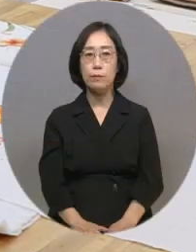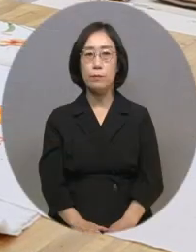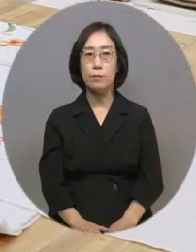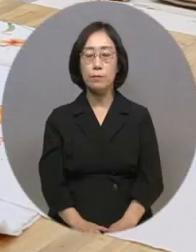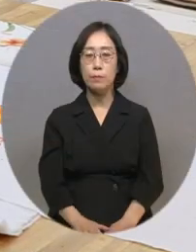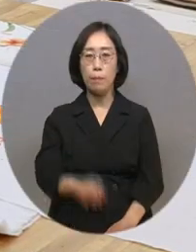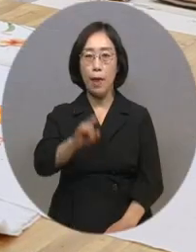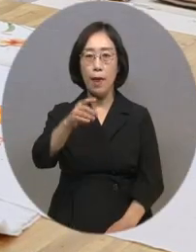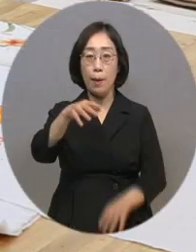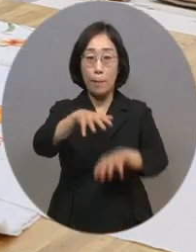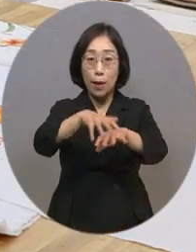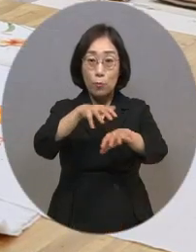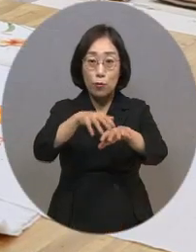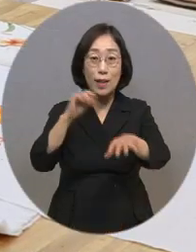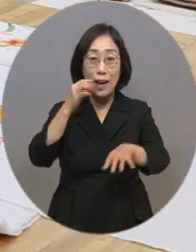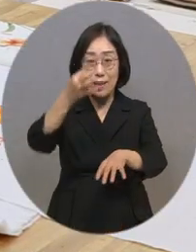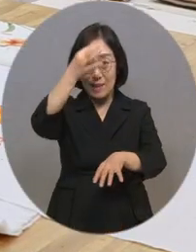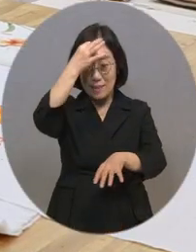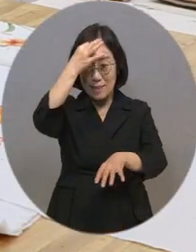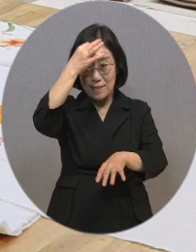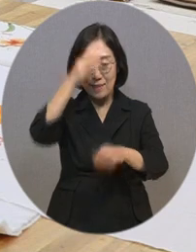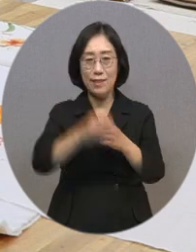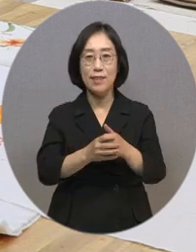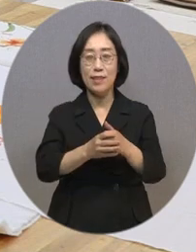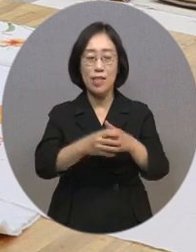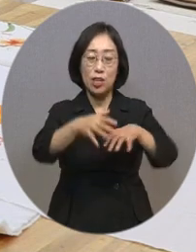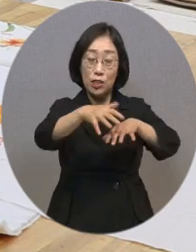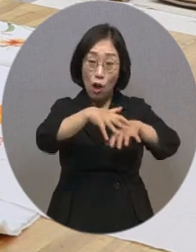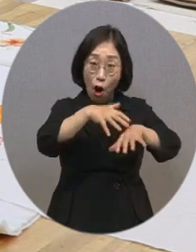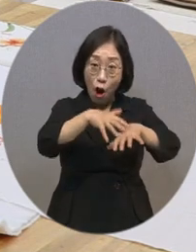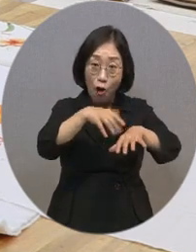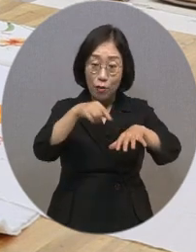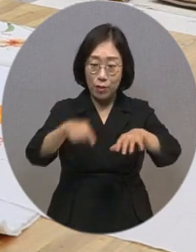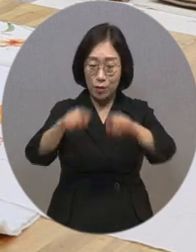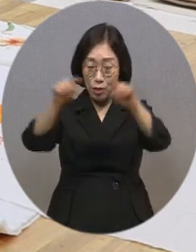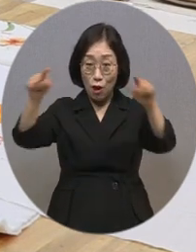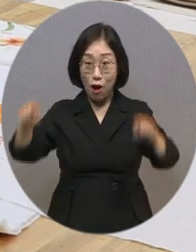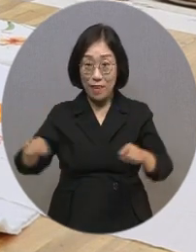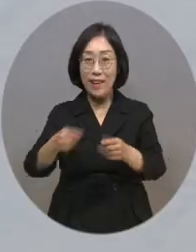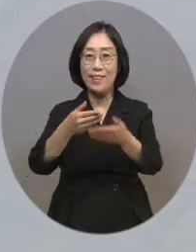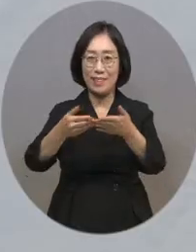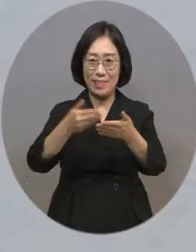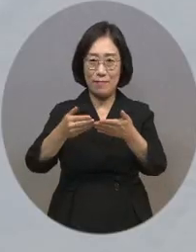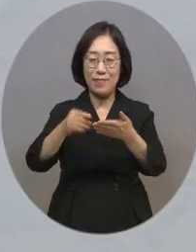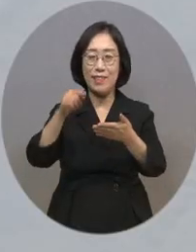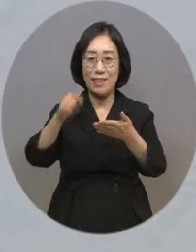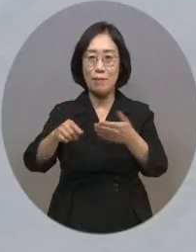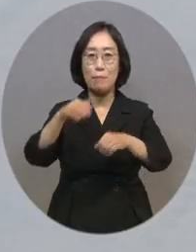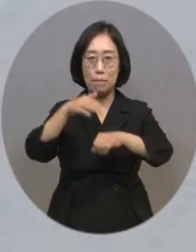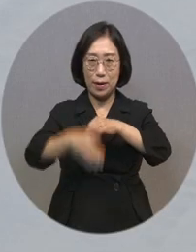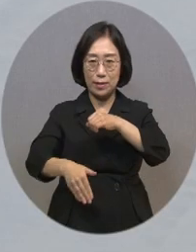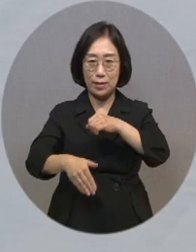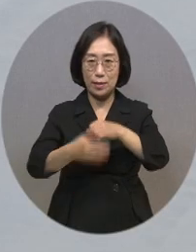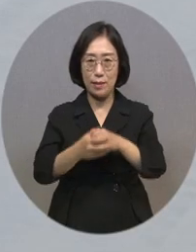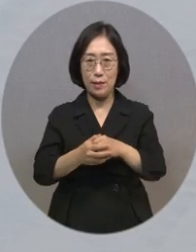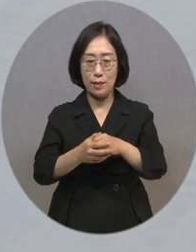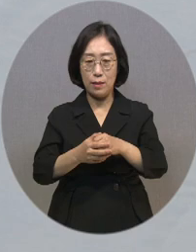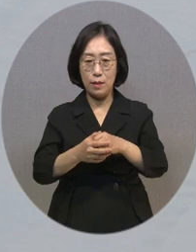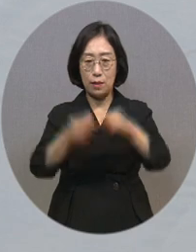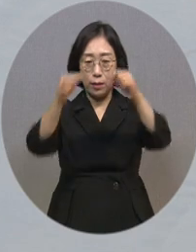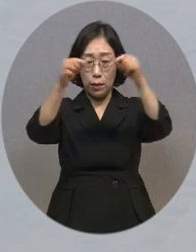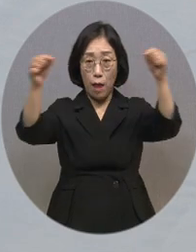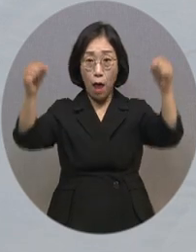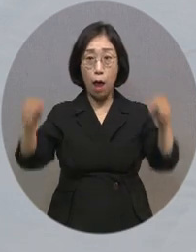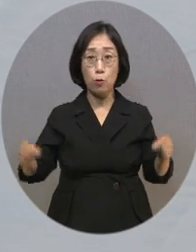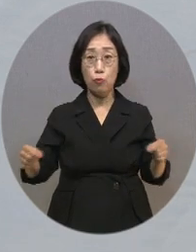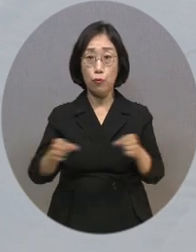페브리가트는 직물이나 천에 그림을 그려 작품을 만드는 공예입니다. 주로 테두리에 프레임을